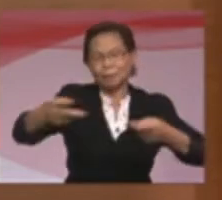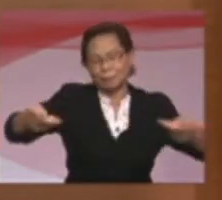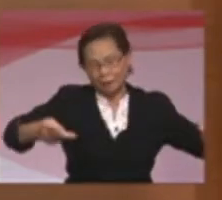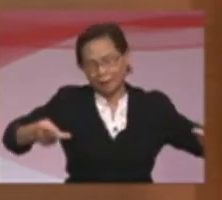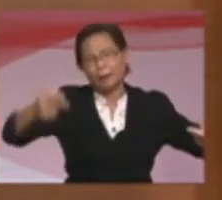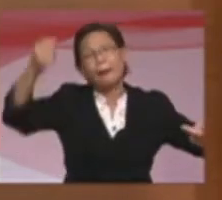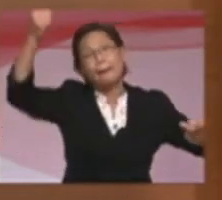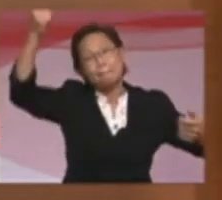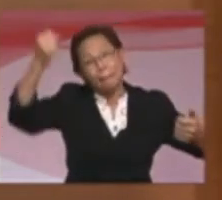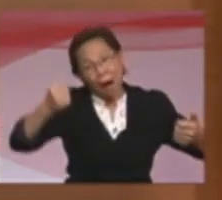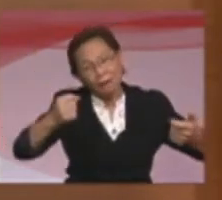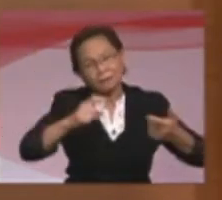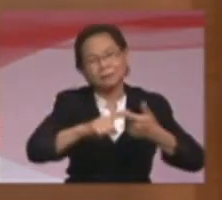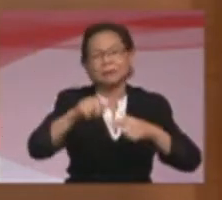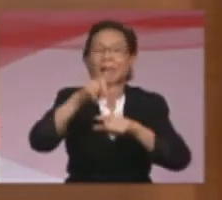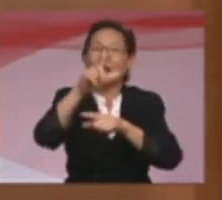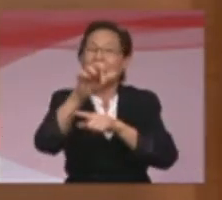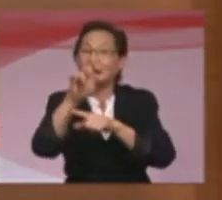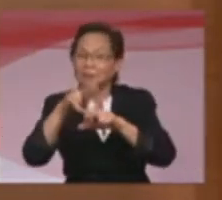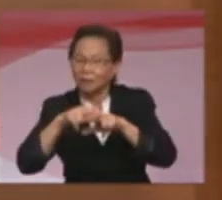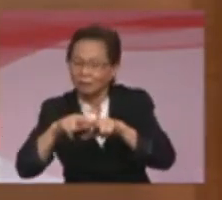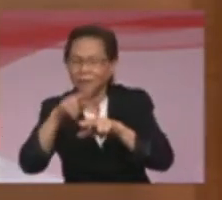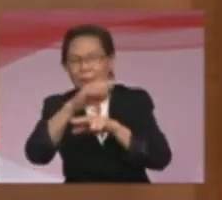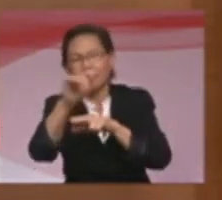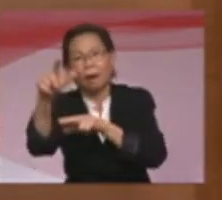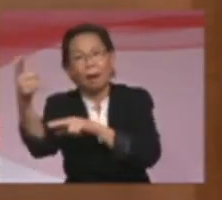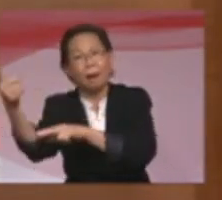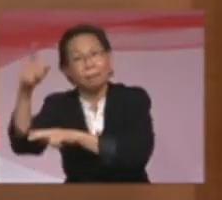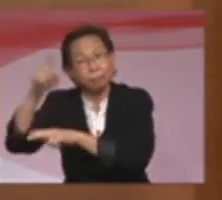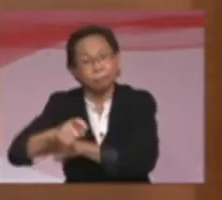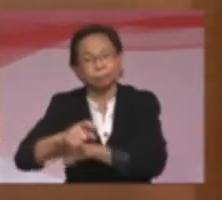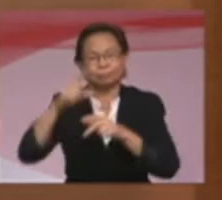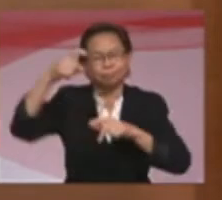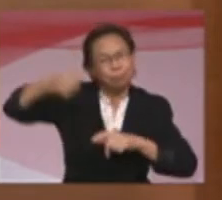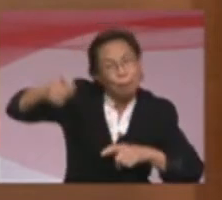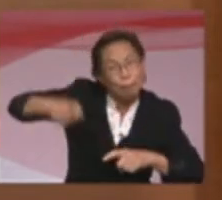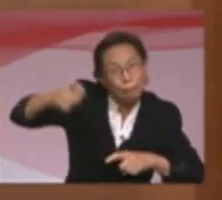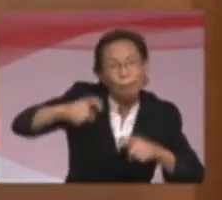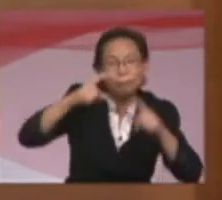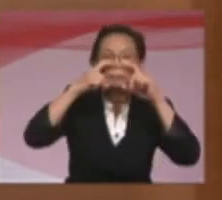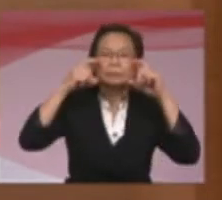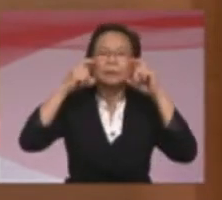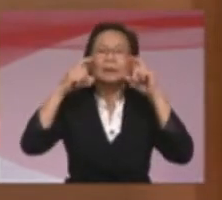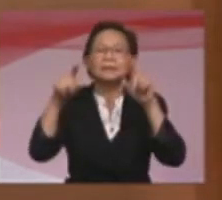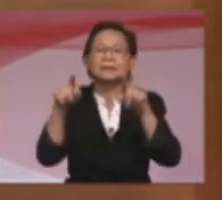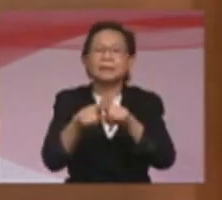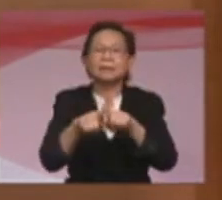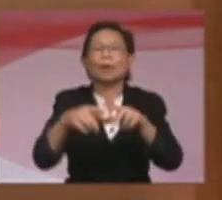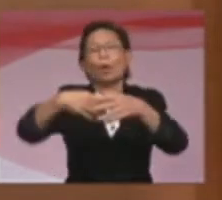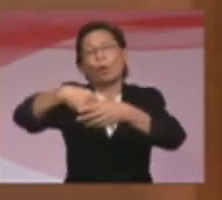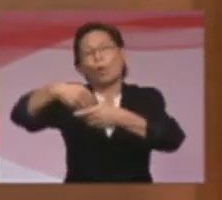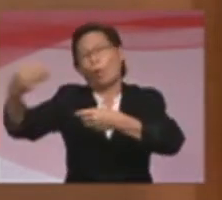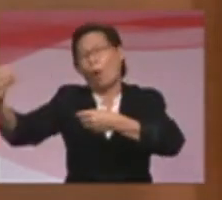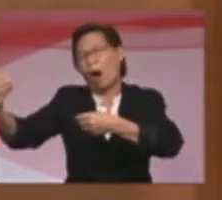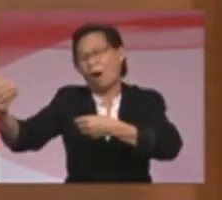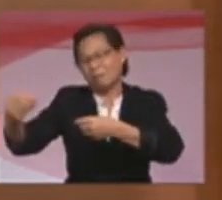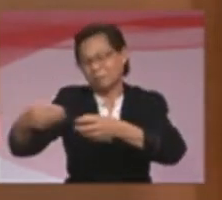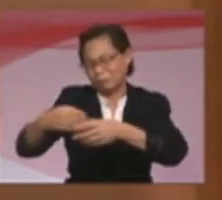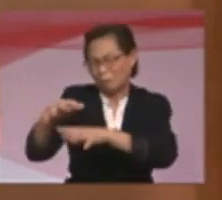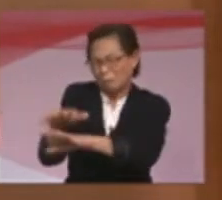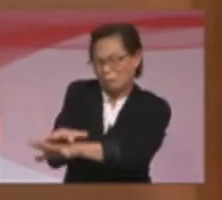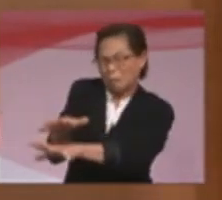awam, ya, seperti bas, LRT dan sebagainya mesti wajib memakai pelitup muka. Begitu juga kawasan-kawasan yang